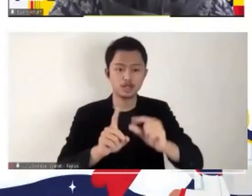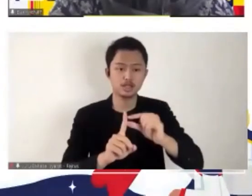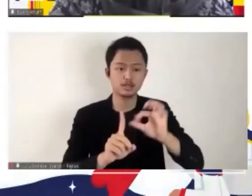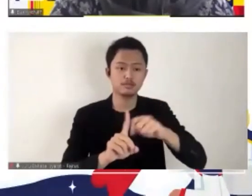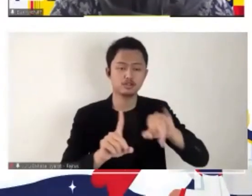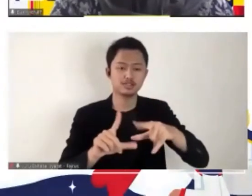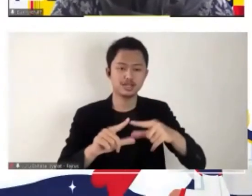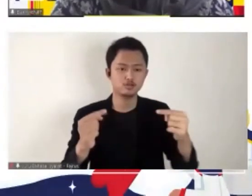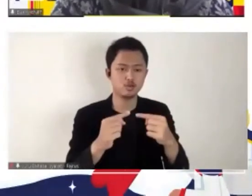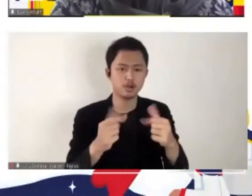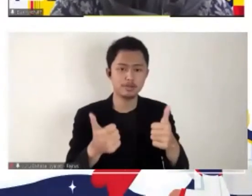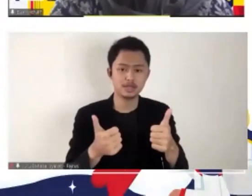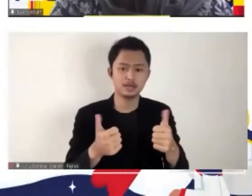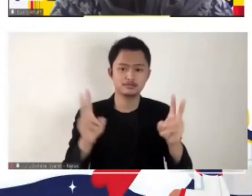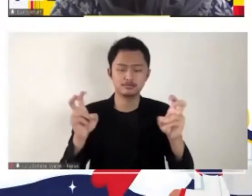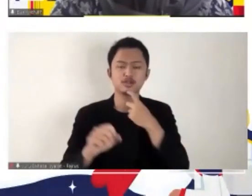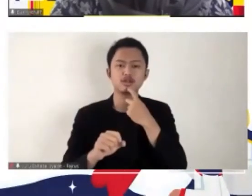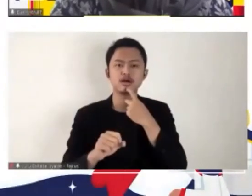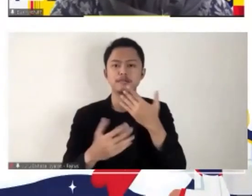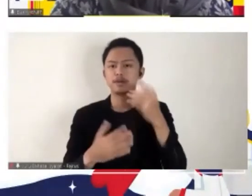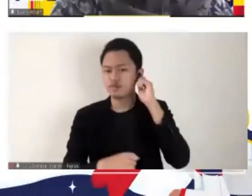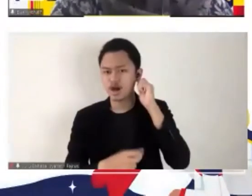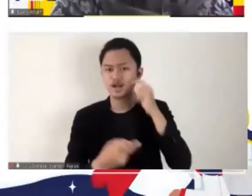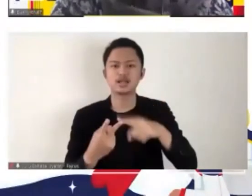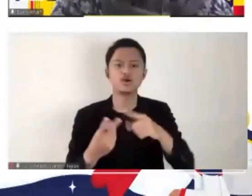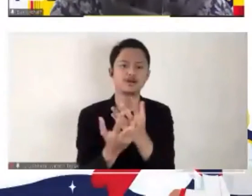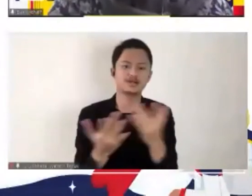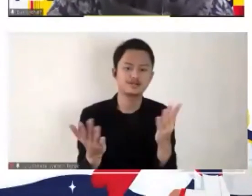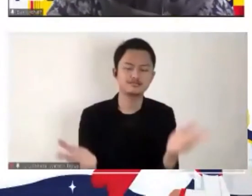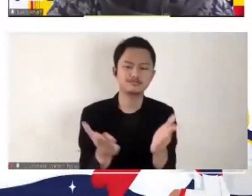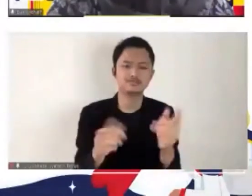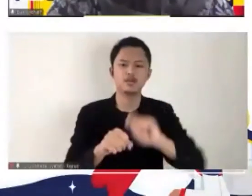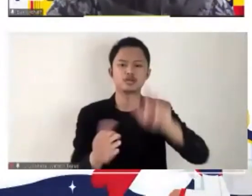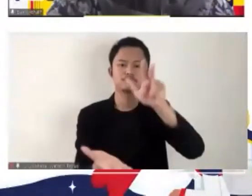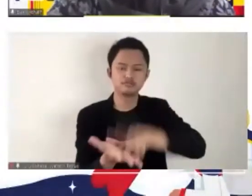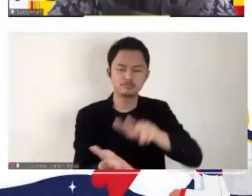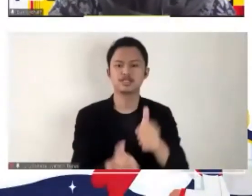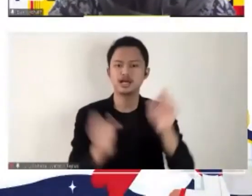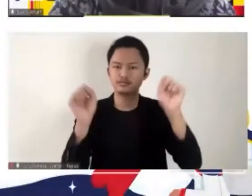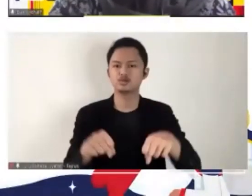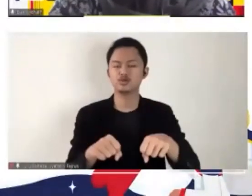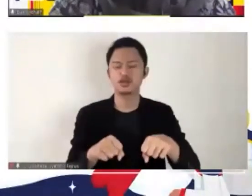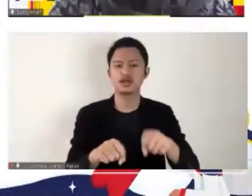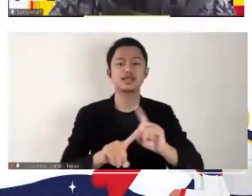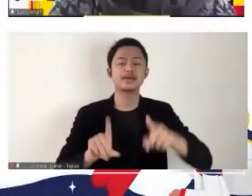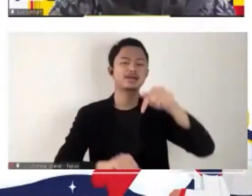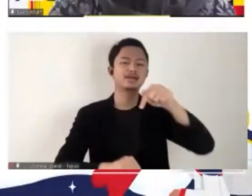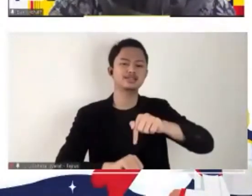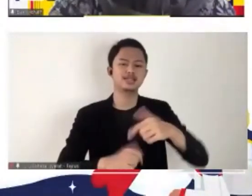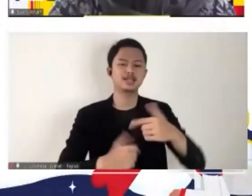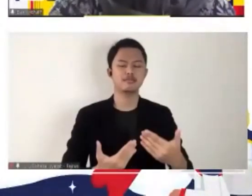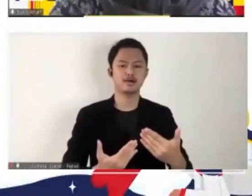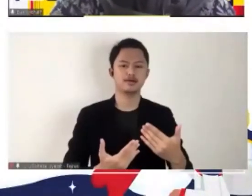terkait pemberdayaan masyarakat dan sebagainya dan disinilah memang sebenarnya kalau